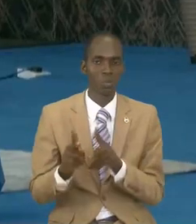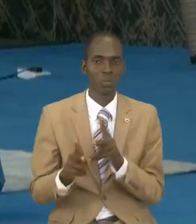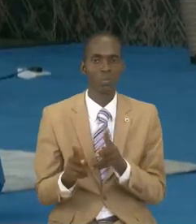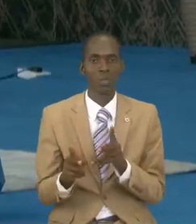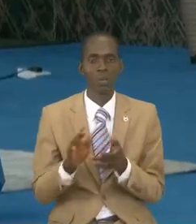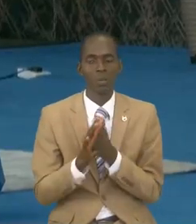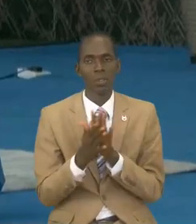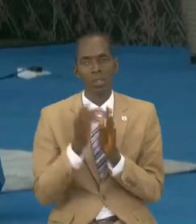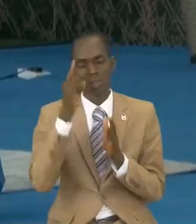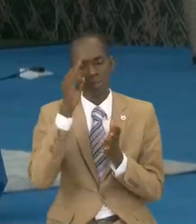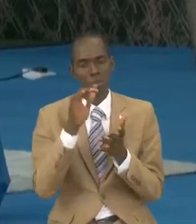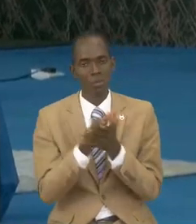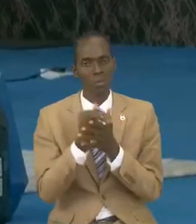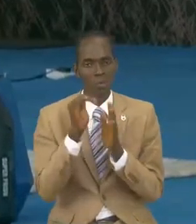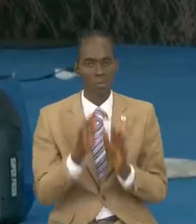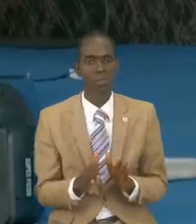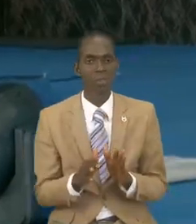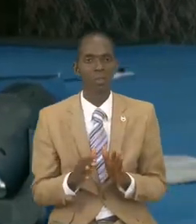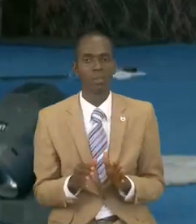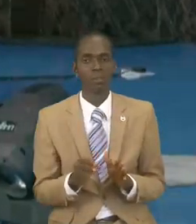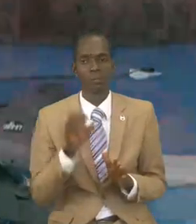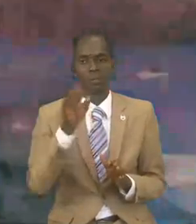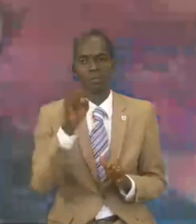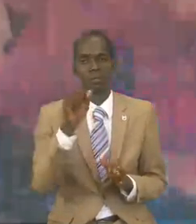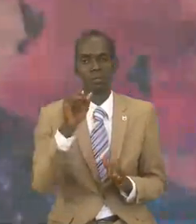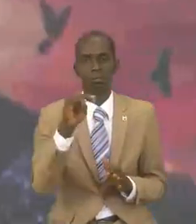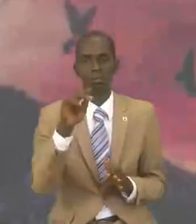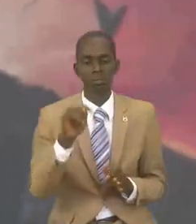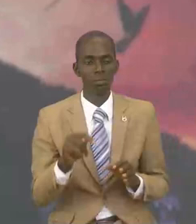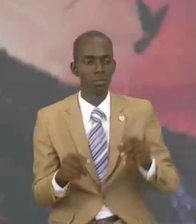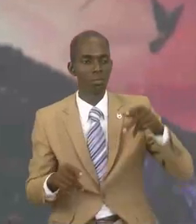Paul, Saint Pierre, Saint Jean,